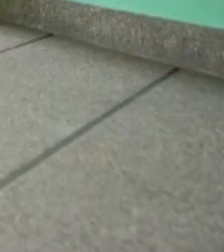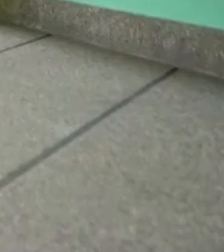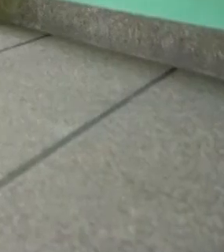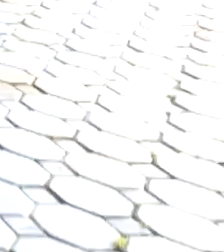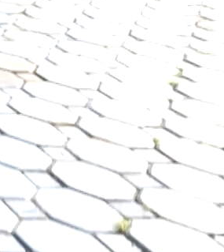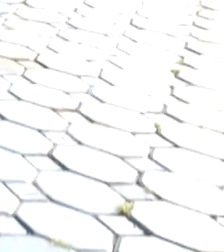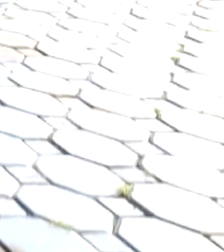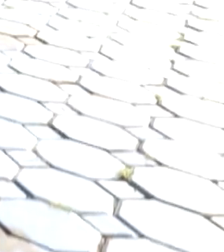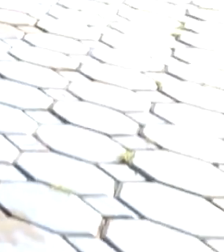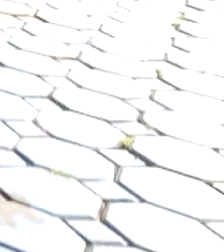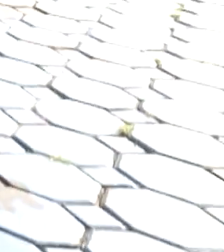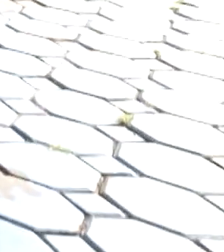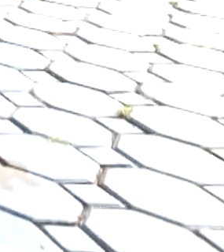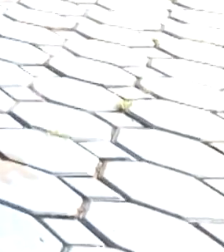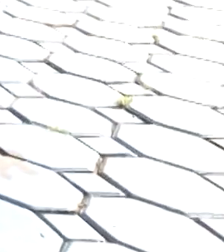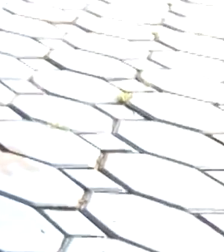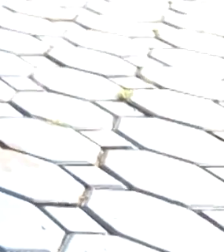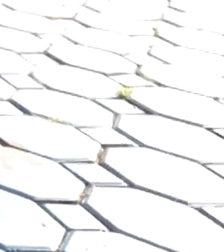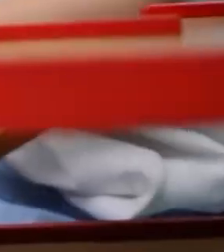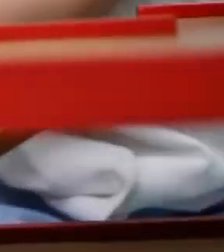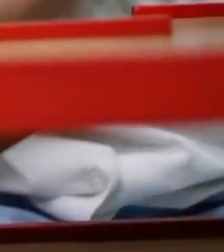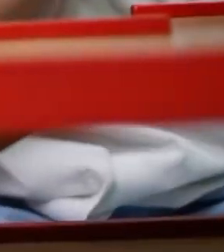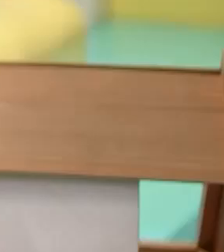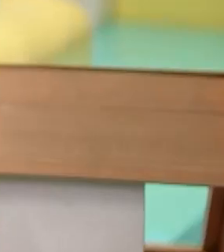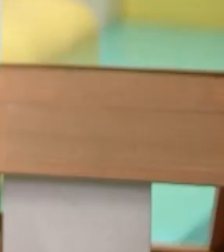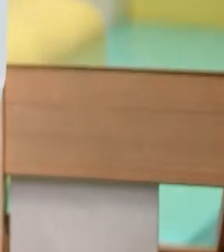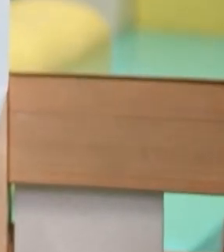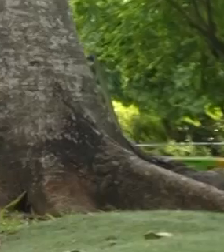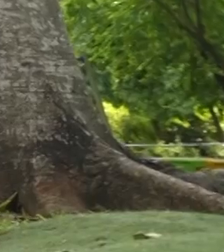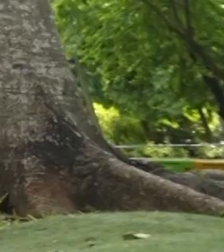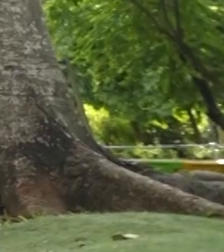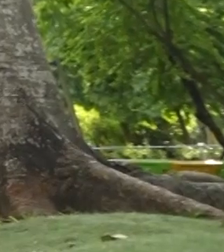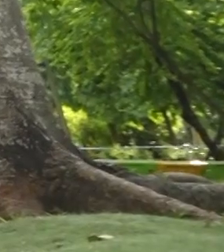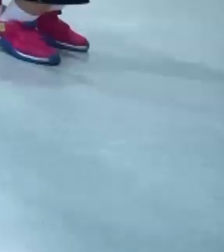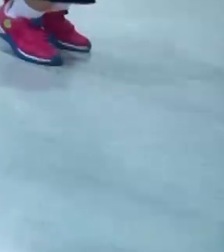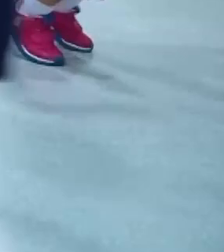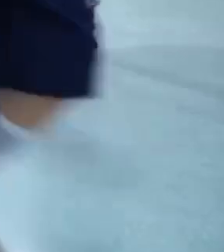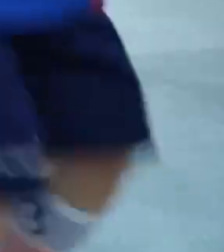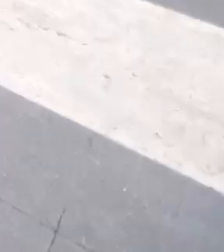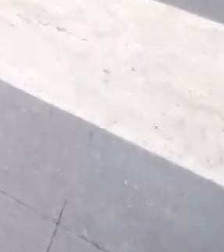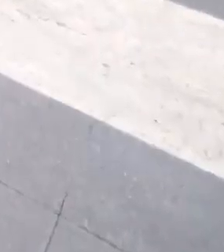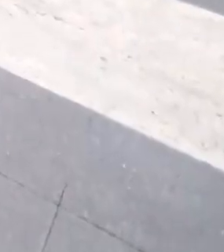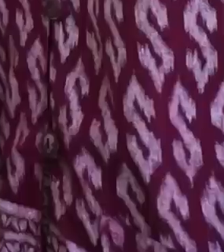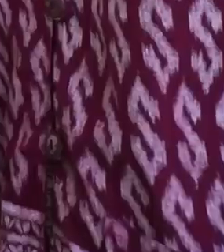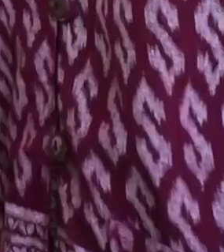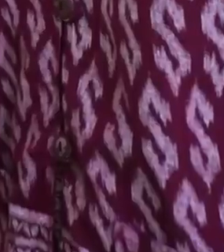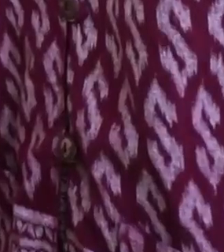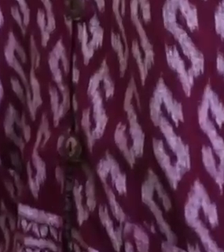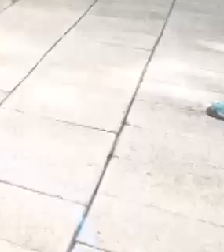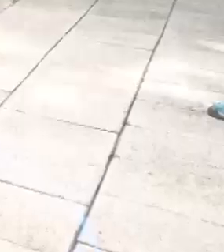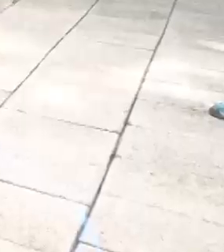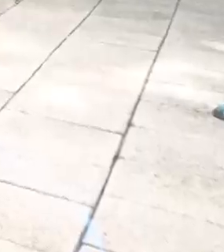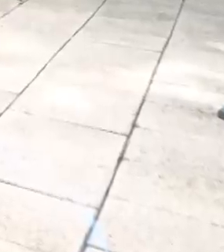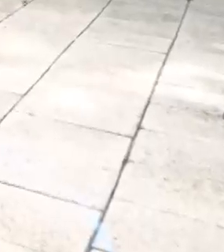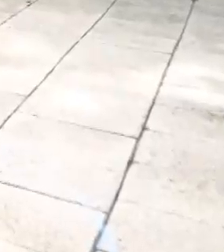ทางร่างกายมากกว่าความสมบูรณ์ทางจิตใจเราจึงเป็นมากกว่าครอบครัวเจตนารมณ์อุดมการณ์และแนวปฏิบั